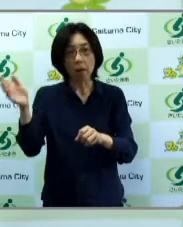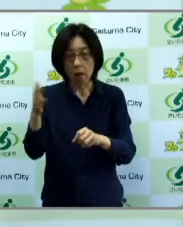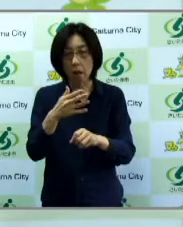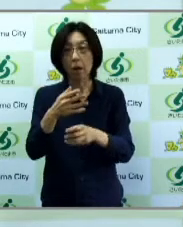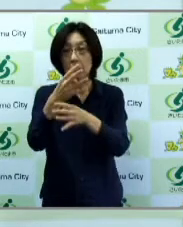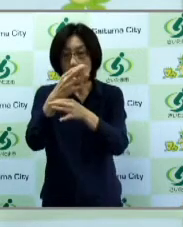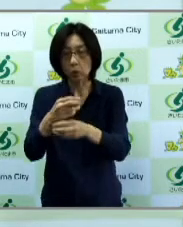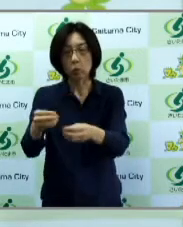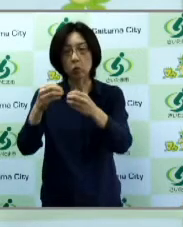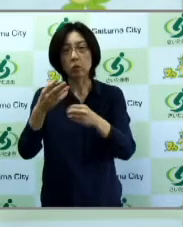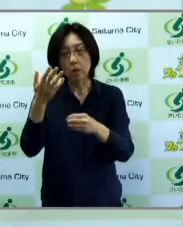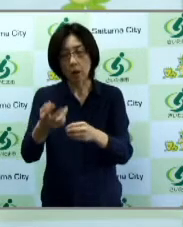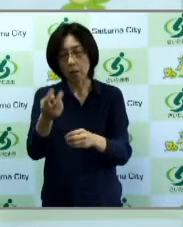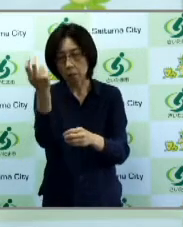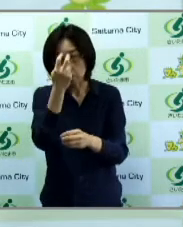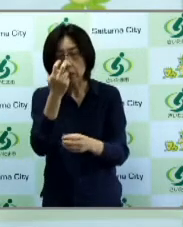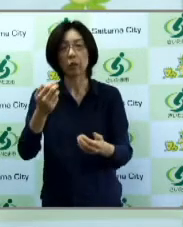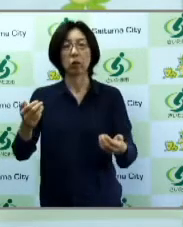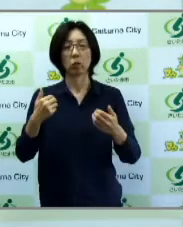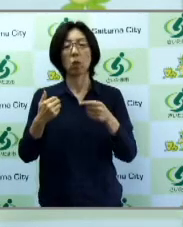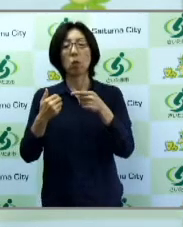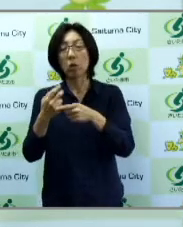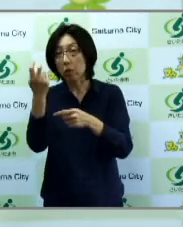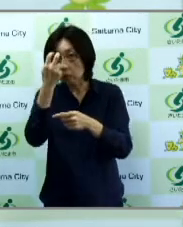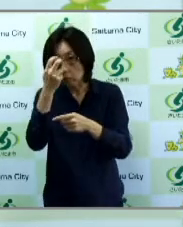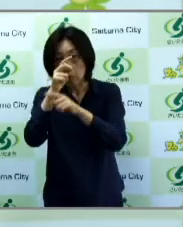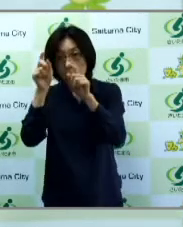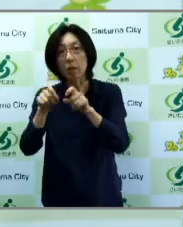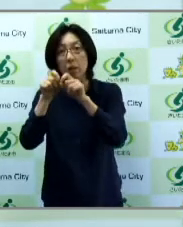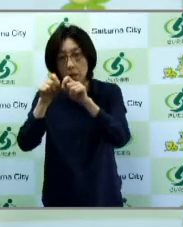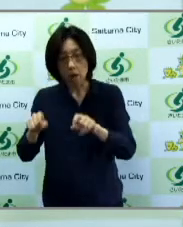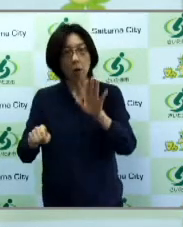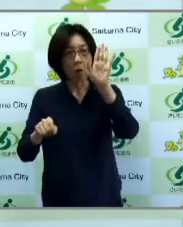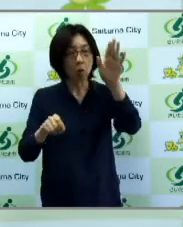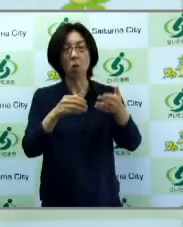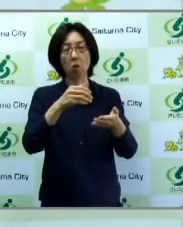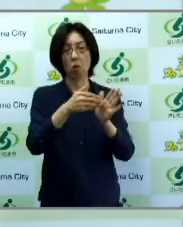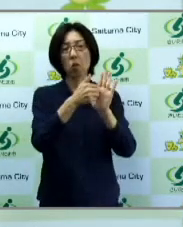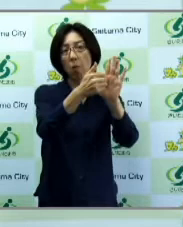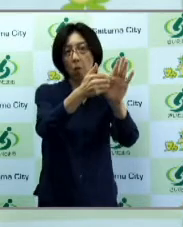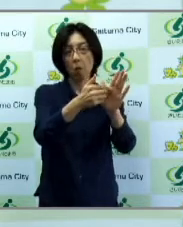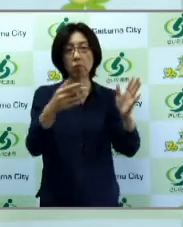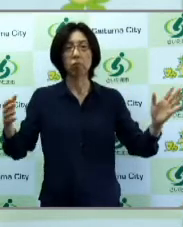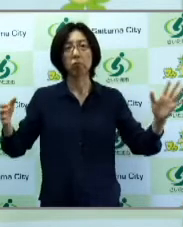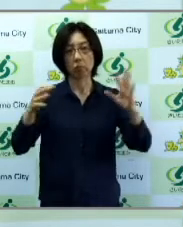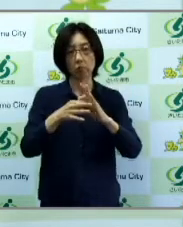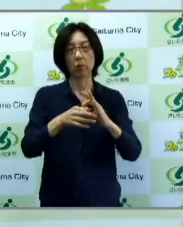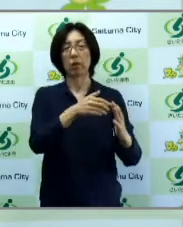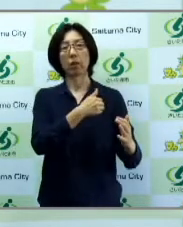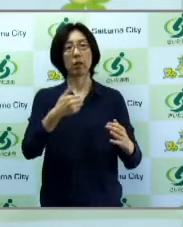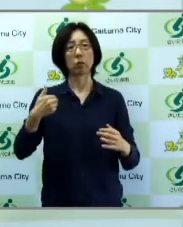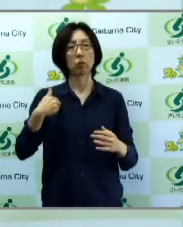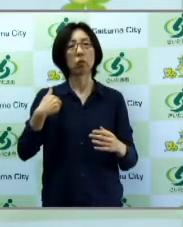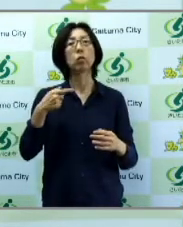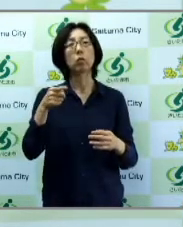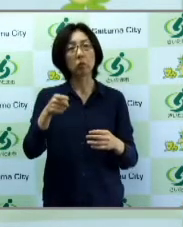防策、対応策につなげていかなければいけないという側面もございます。まあ、そういった意味で、この特に